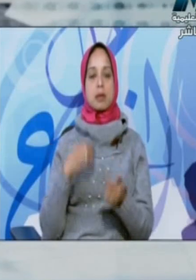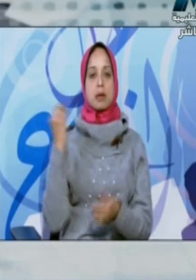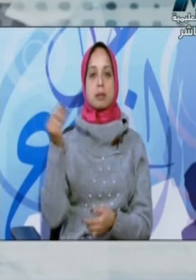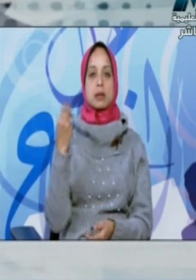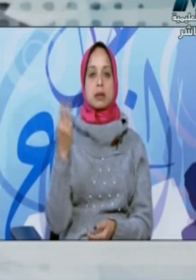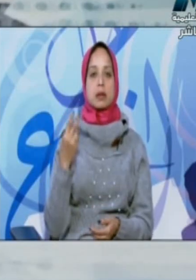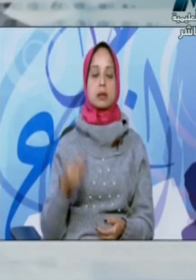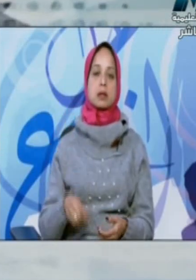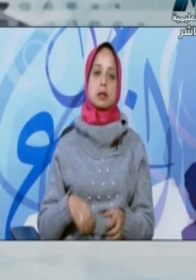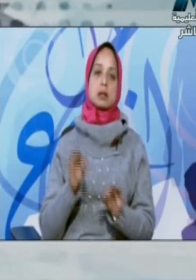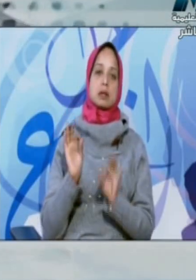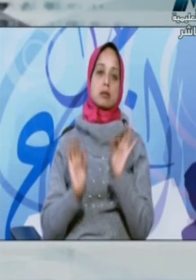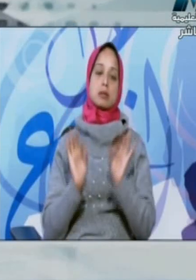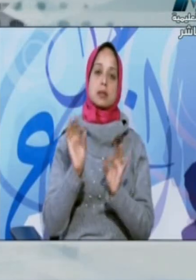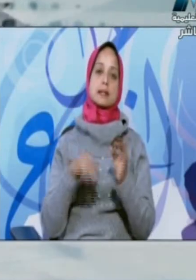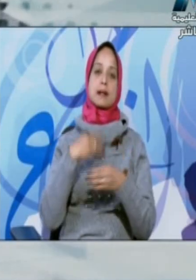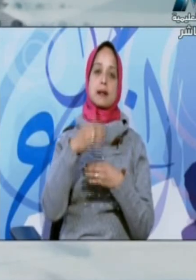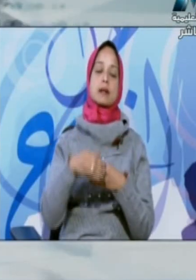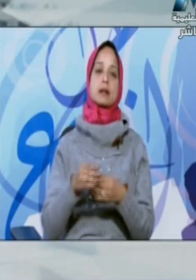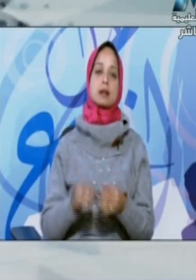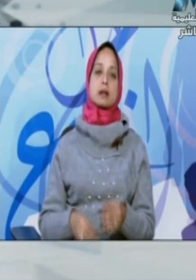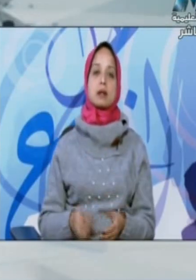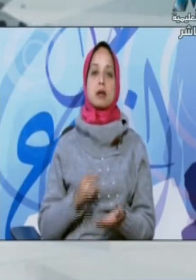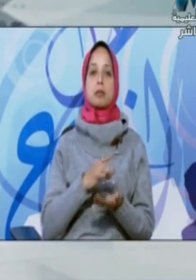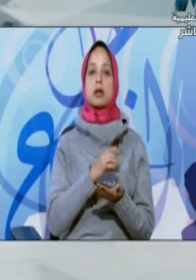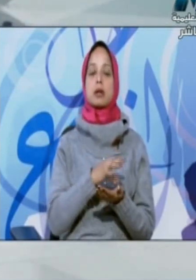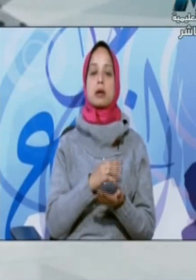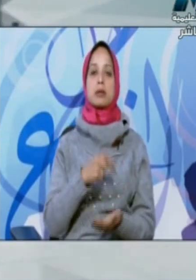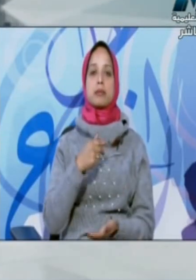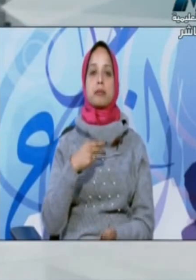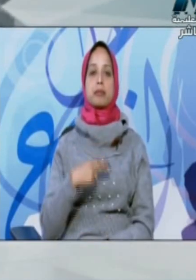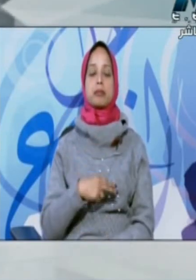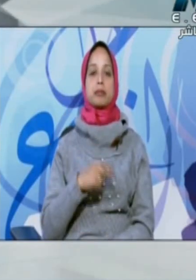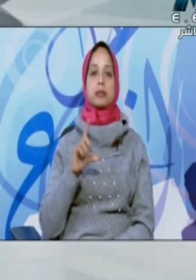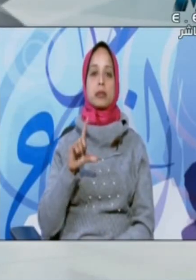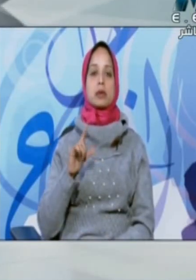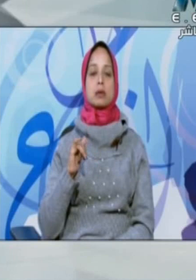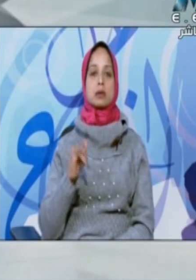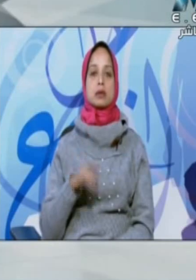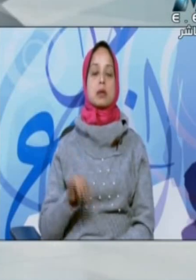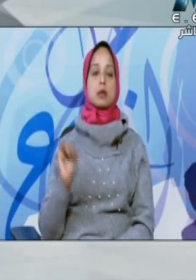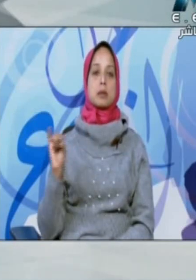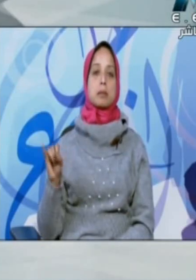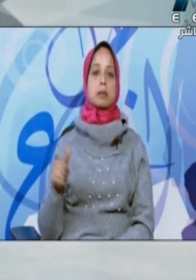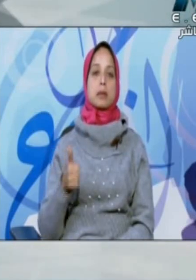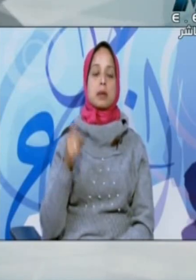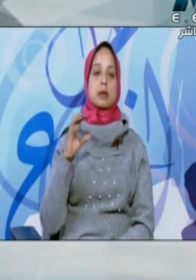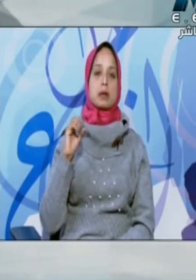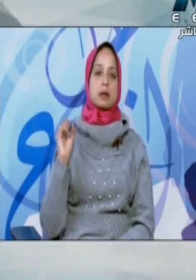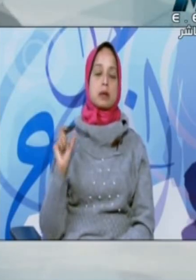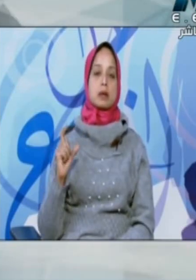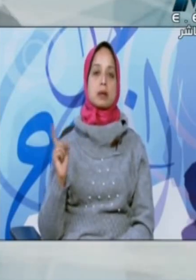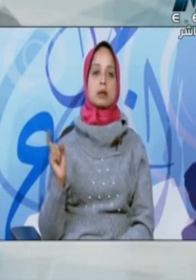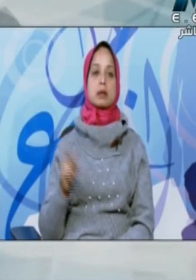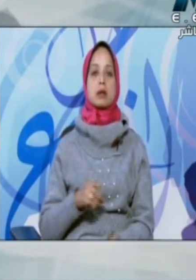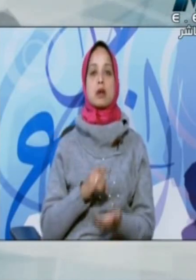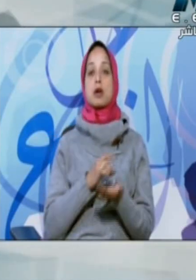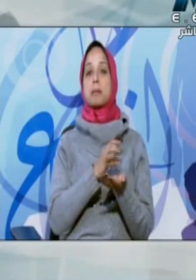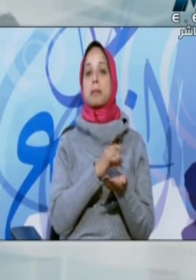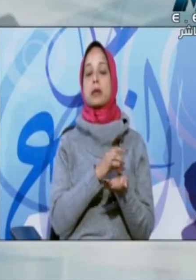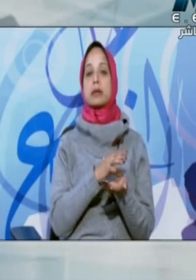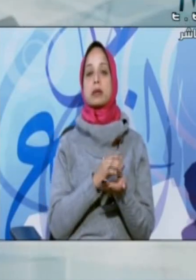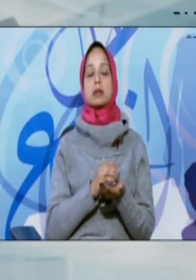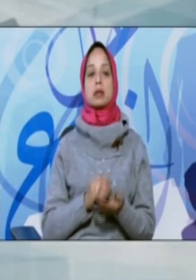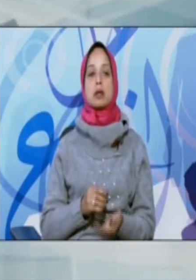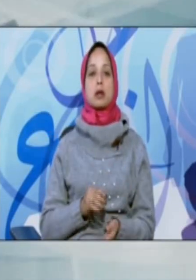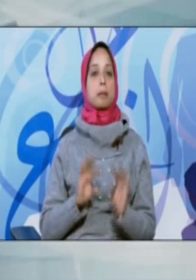يا أستاذ ده عزلوا علي ماهر، طب ما هو عزل علي ماهر ده سياسة خارجية. إزاي ده علي ماهر رئيس وزراء داخلي؟ ما هو علي ماهر ما اتشالش لوحده، اللي شالت علي